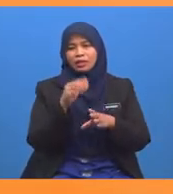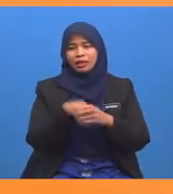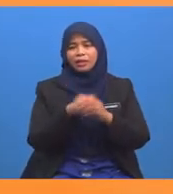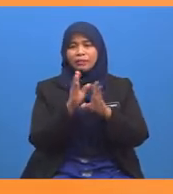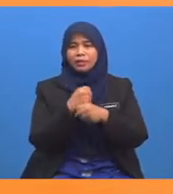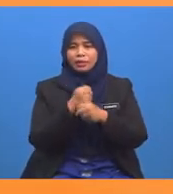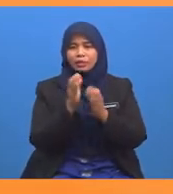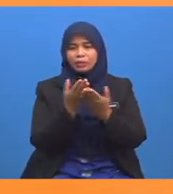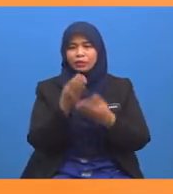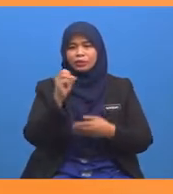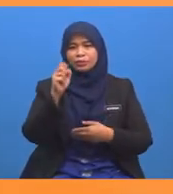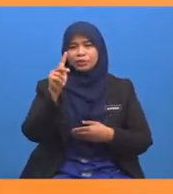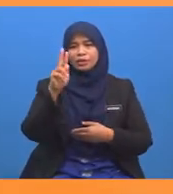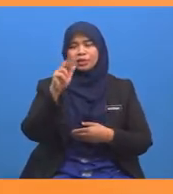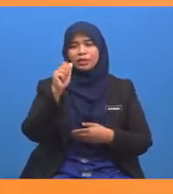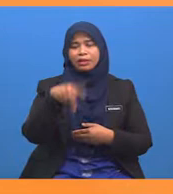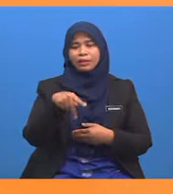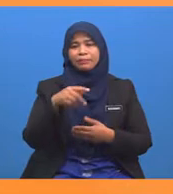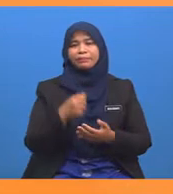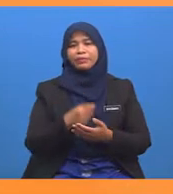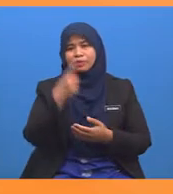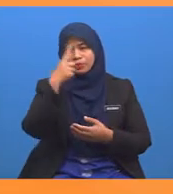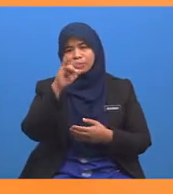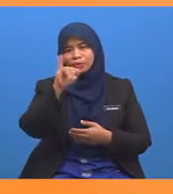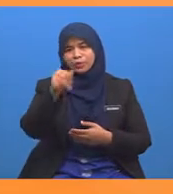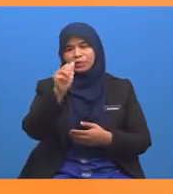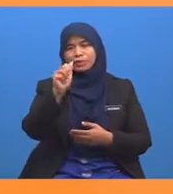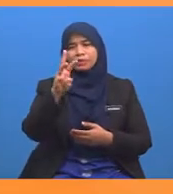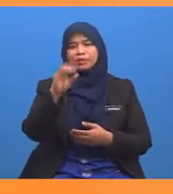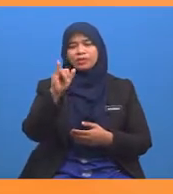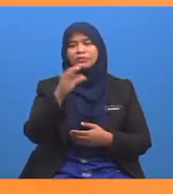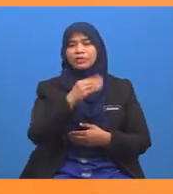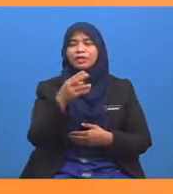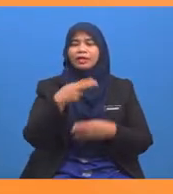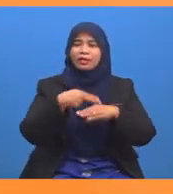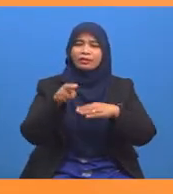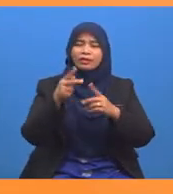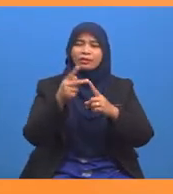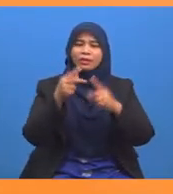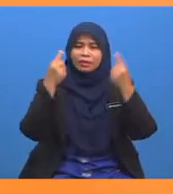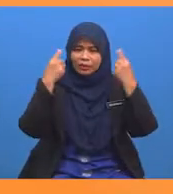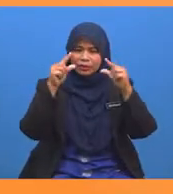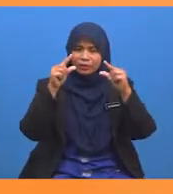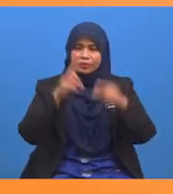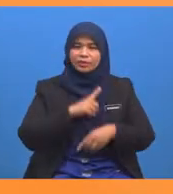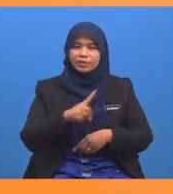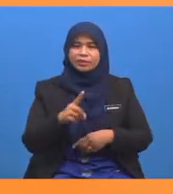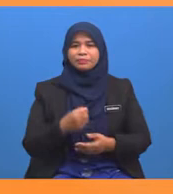sebagai salah satu projek bidang jawi dan hantarkan kepada guru pendidikan Islam